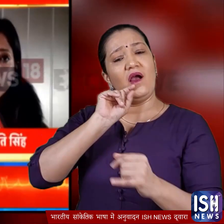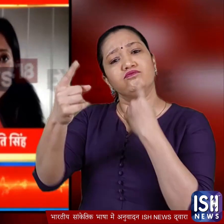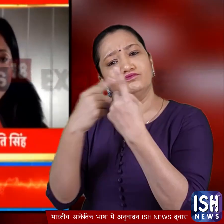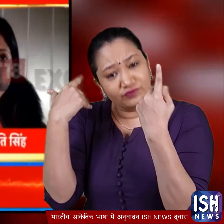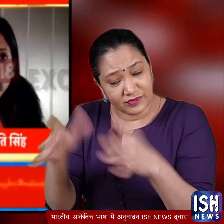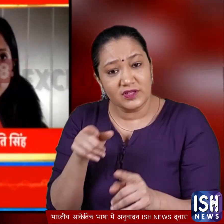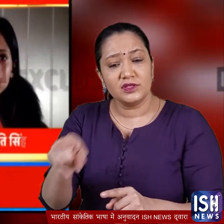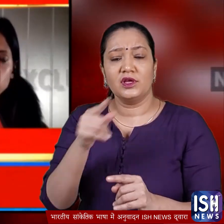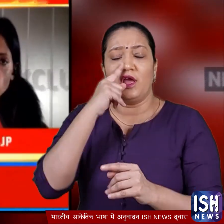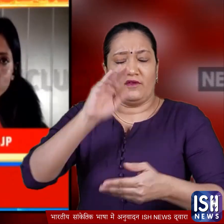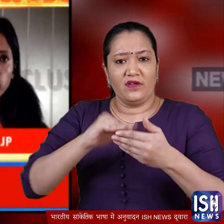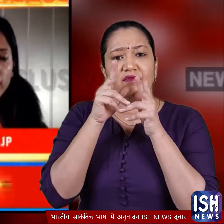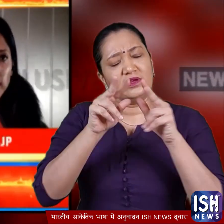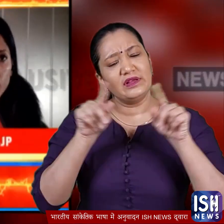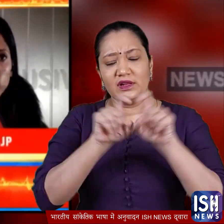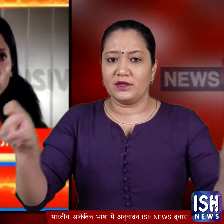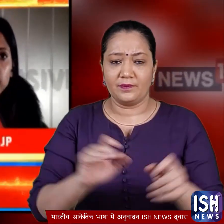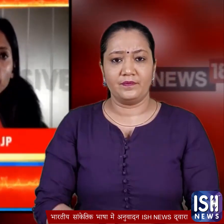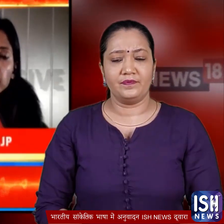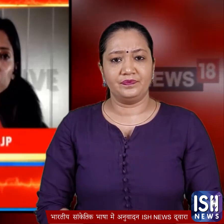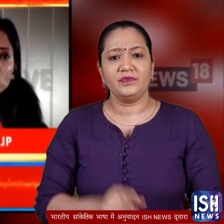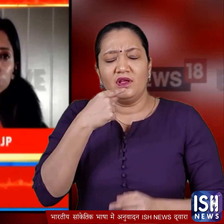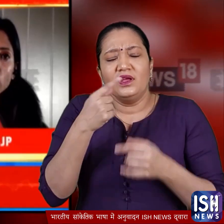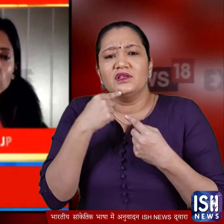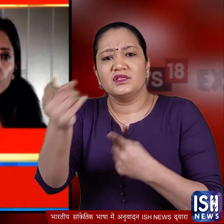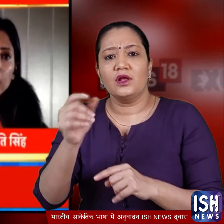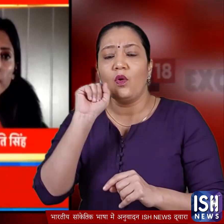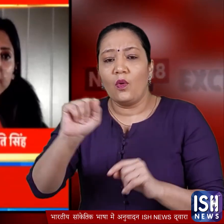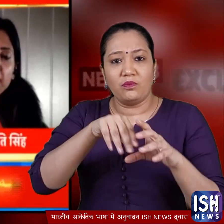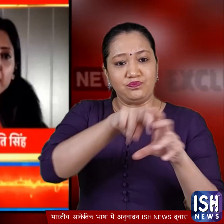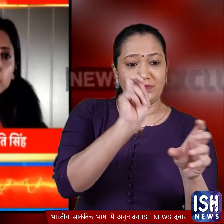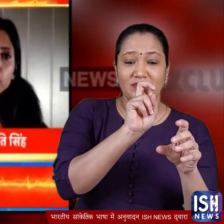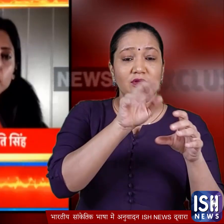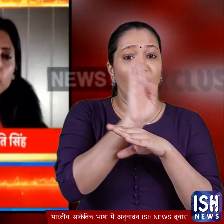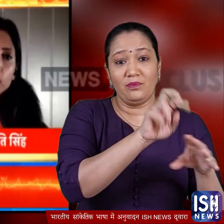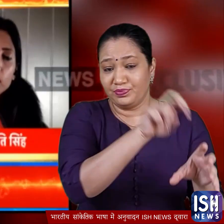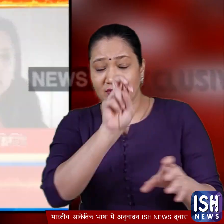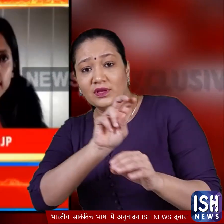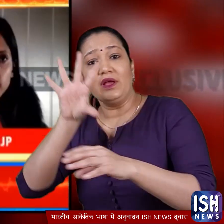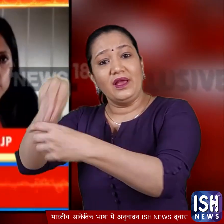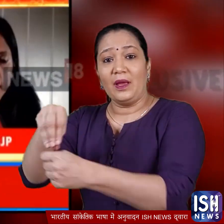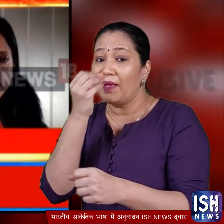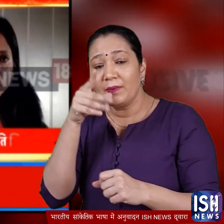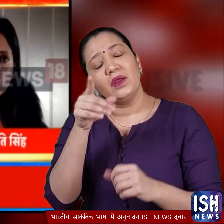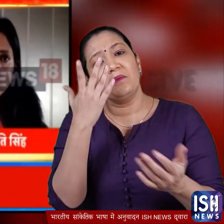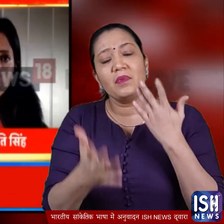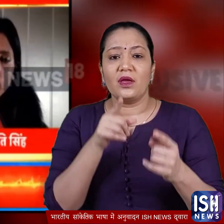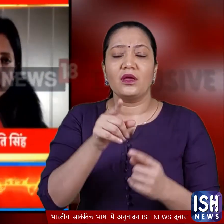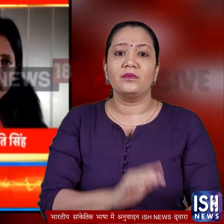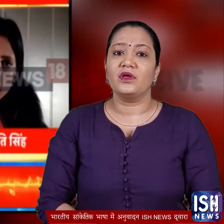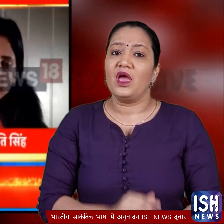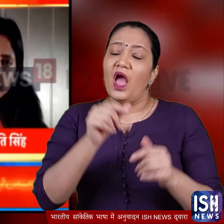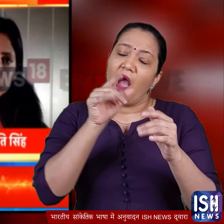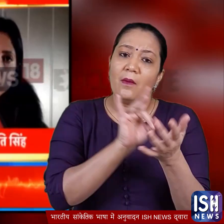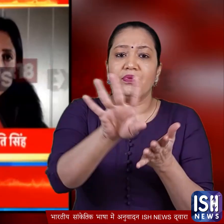किया गया था तो उन्होंने इस बात के साफ संकेत दिए थे। कहा जा रहा है कि आपकी बगावत की वजह से अनाउंस नहीं हुआ है। अगर ऐसी कोई बात है तो ये